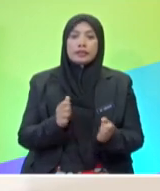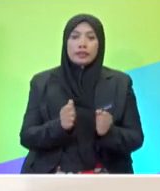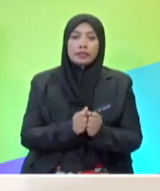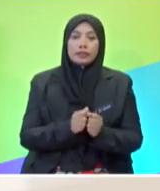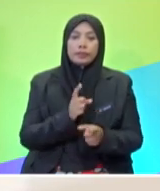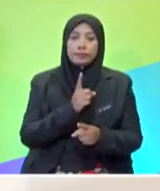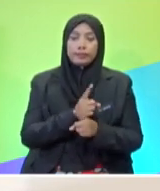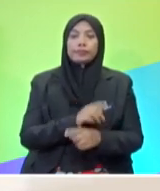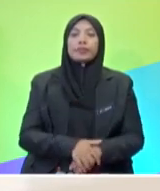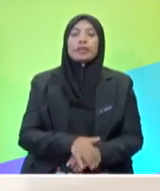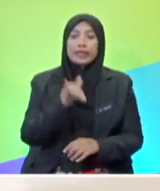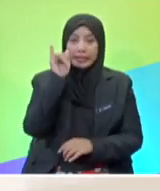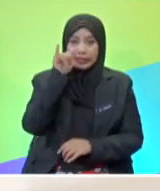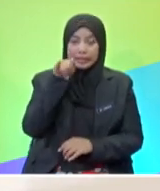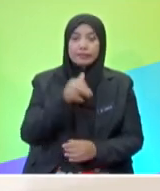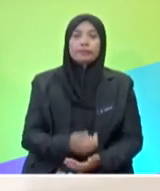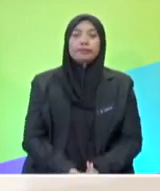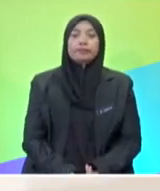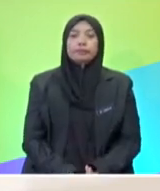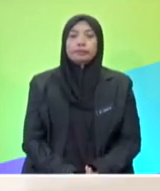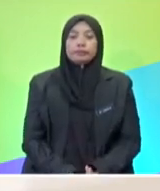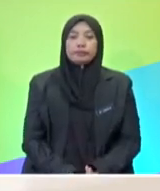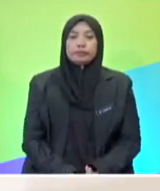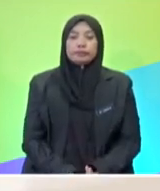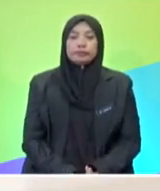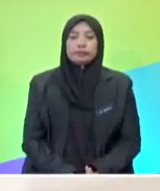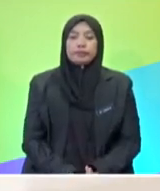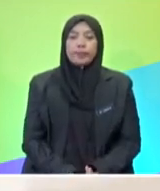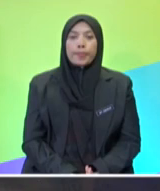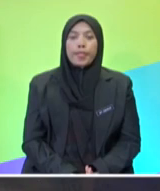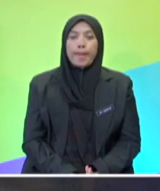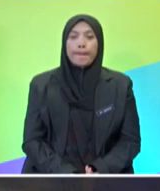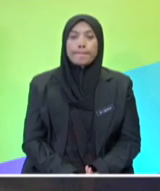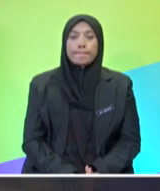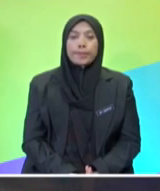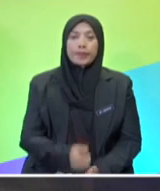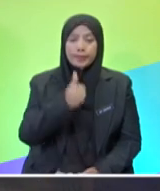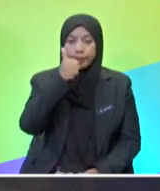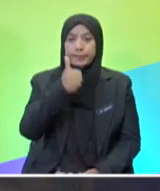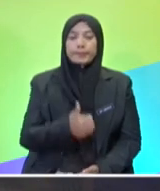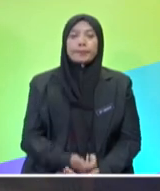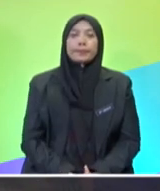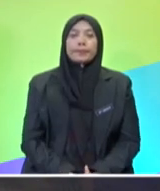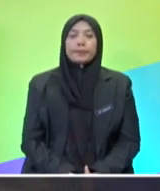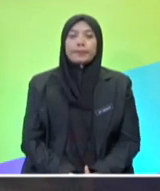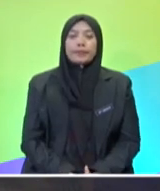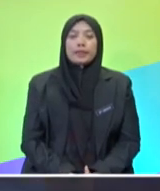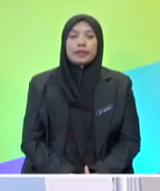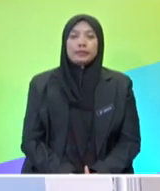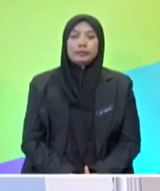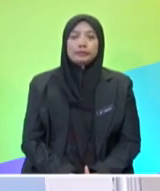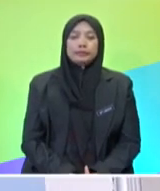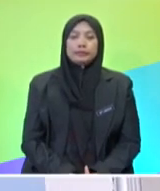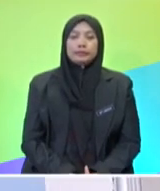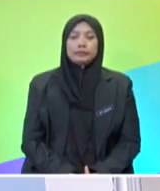Ya. Ya, okey, bagus. Wah, hebatlah anak-anak murid kita. Okey,